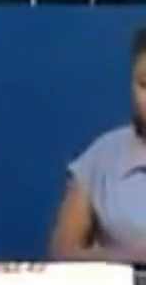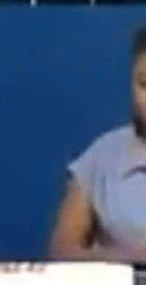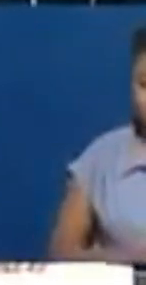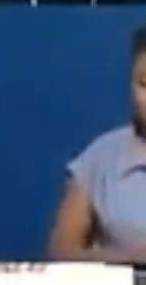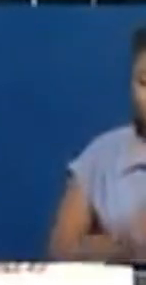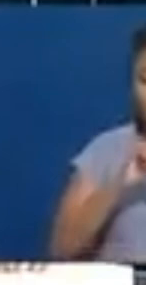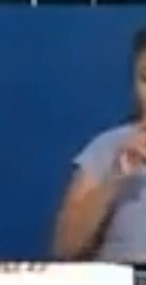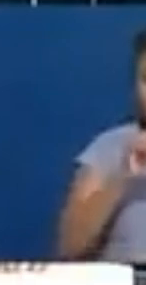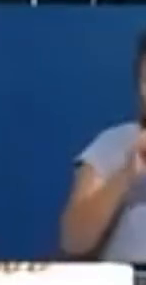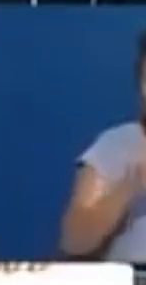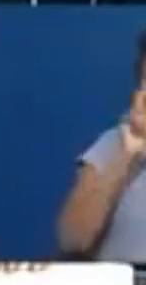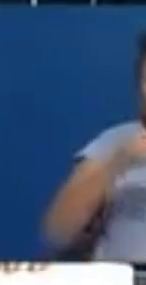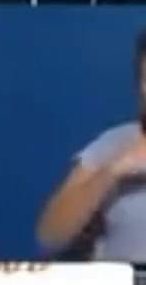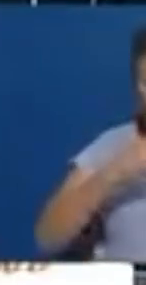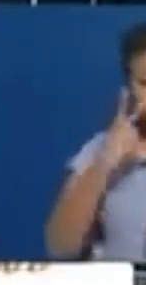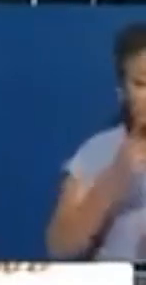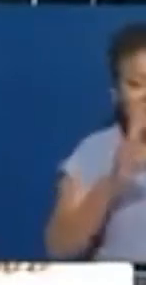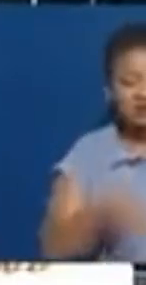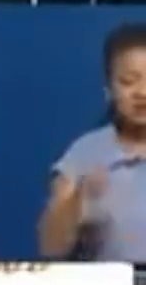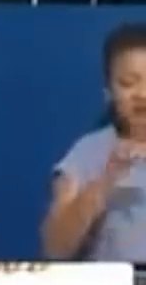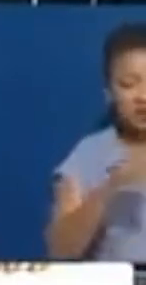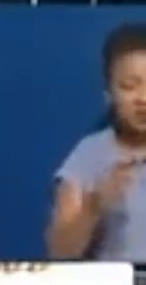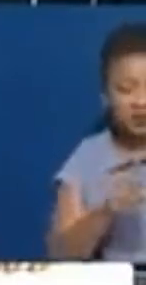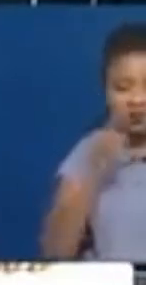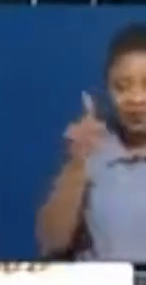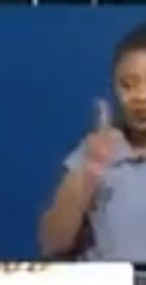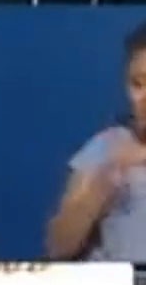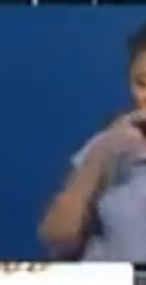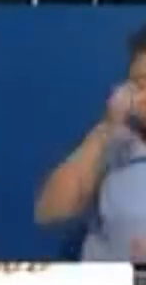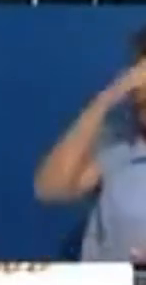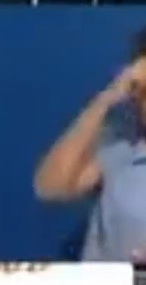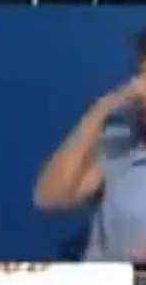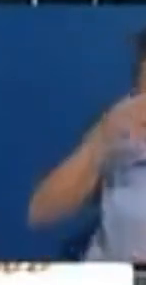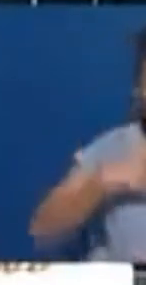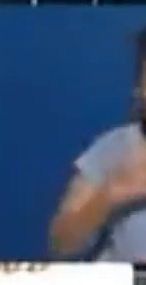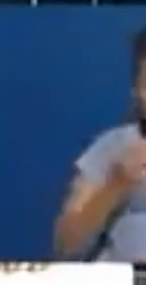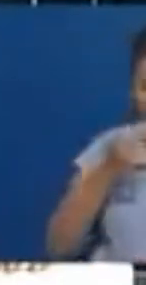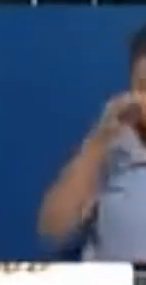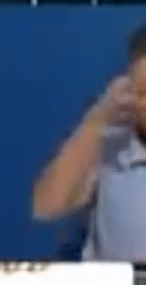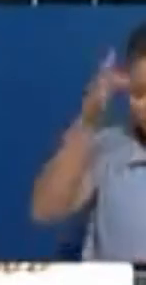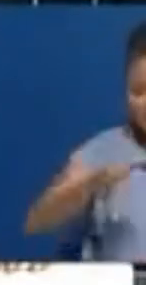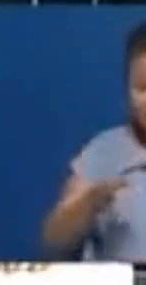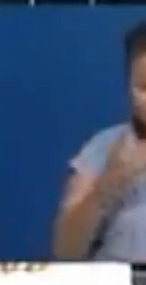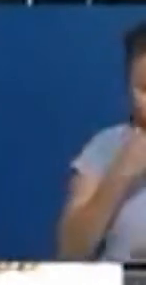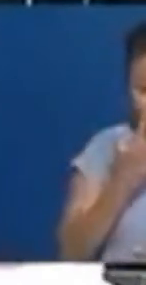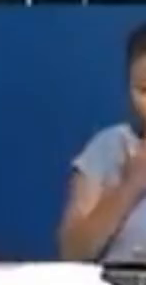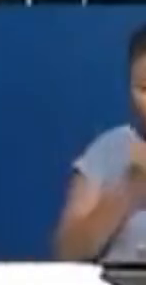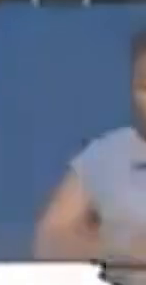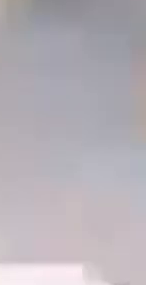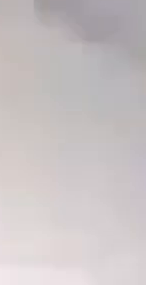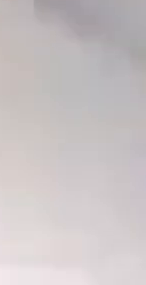kuthamini wewe, kumbe hujali yule na wale. Nakumbuka, sizungumzii wewe, nazungumzia wewe.